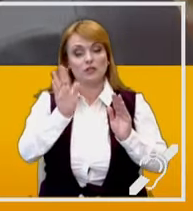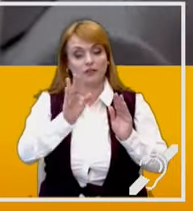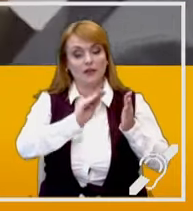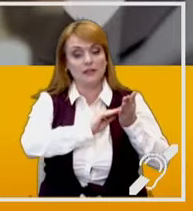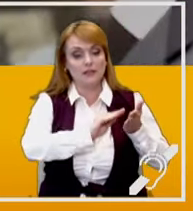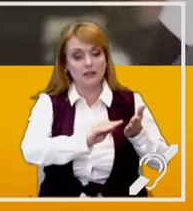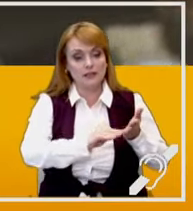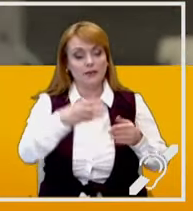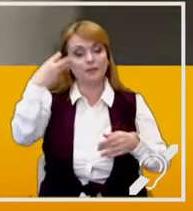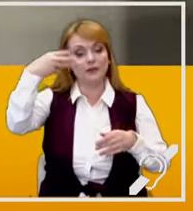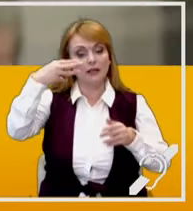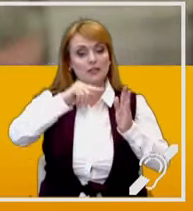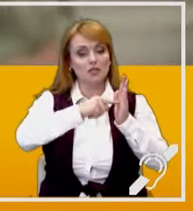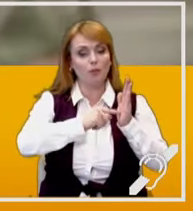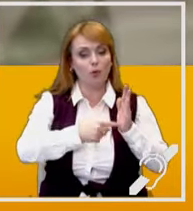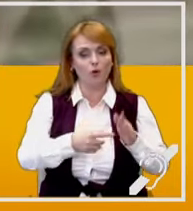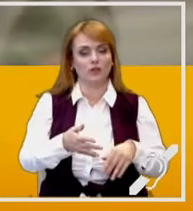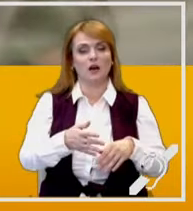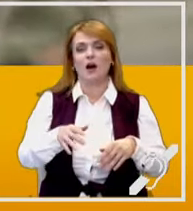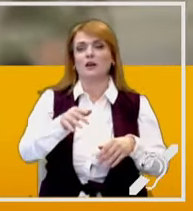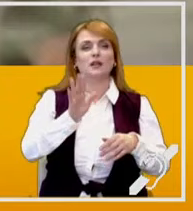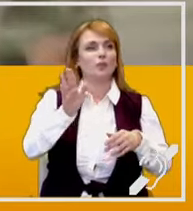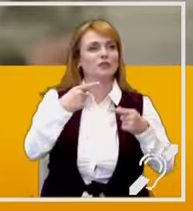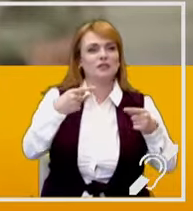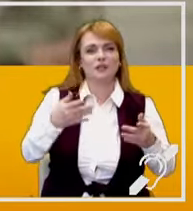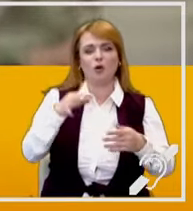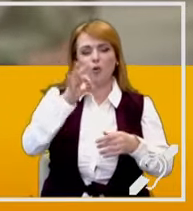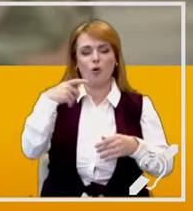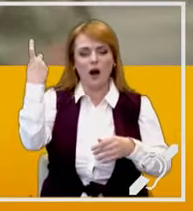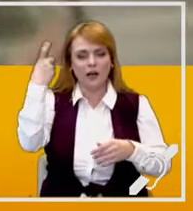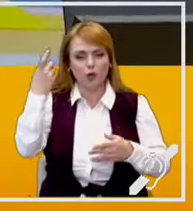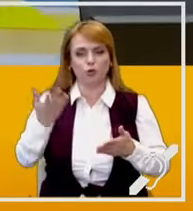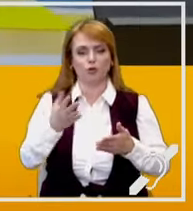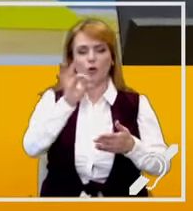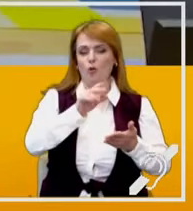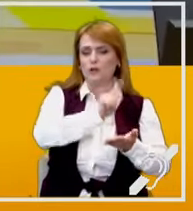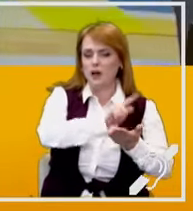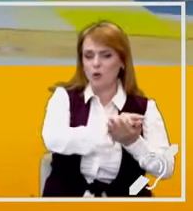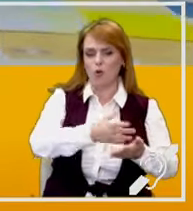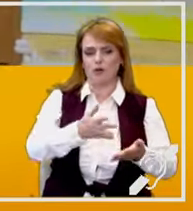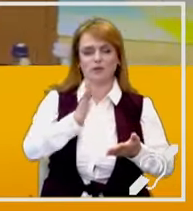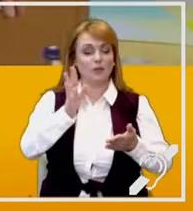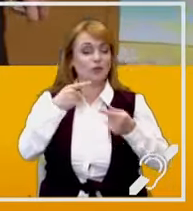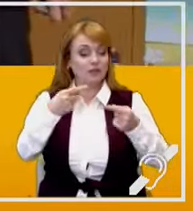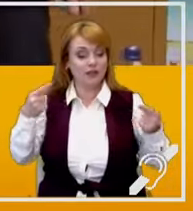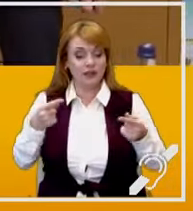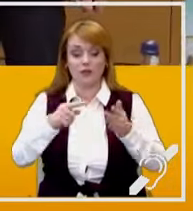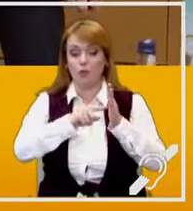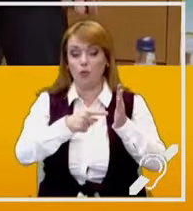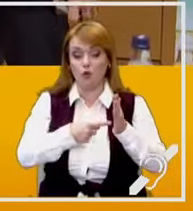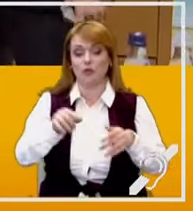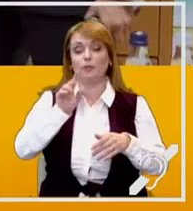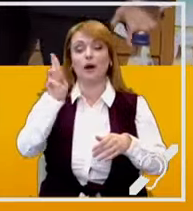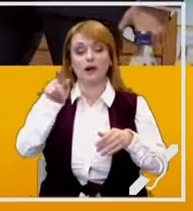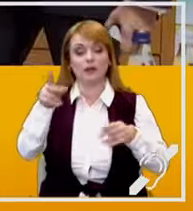transport, economie, impozite, dar și altele. Următoarea etapă va fi o conferință interguvernamentală, unde